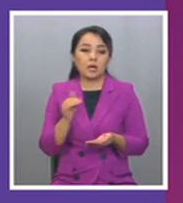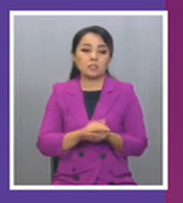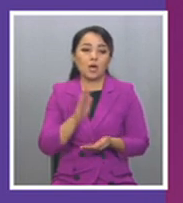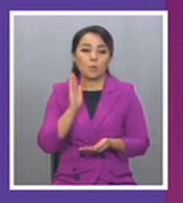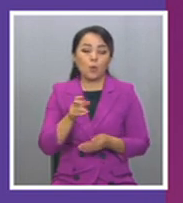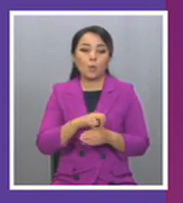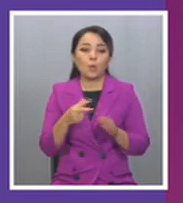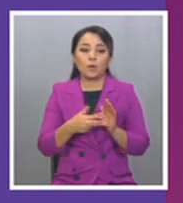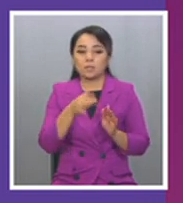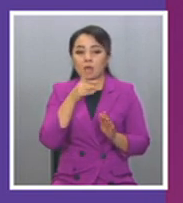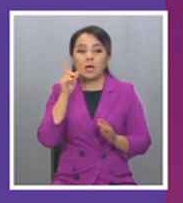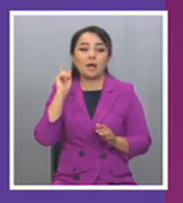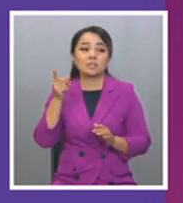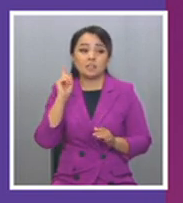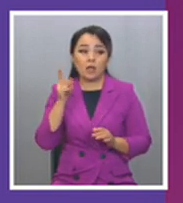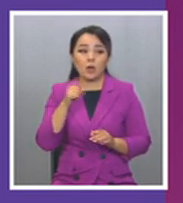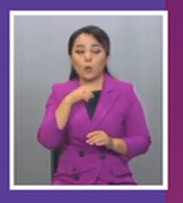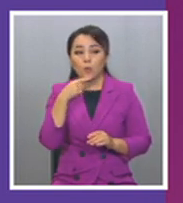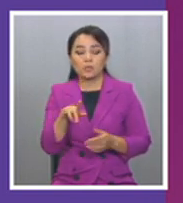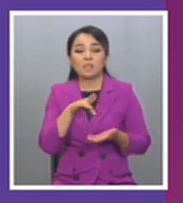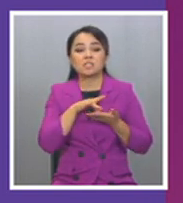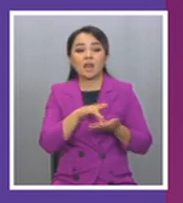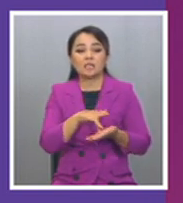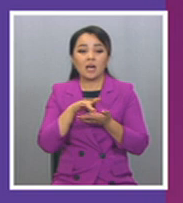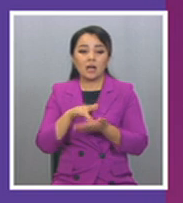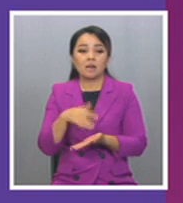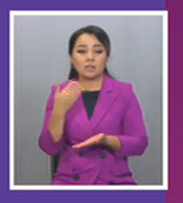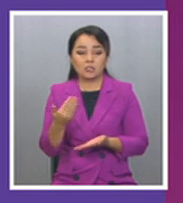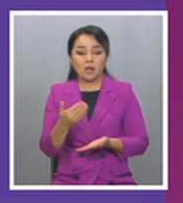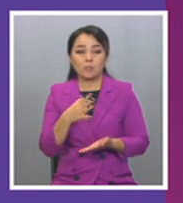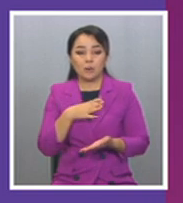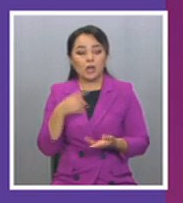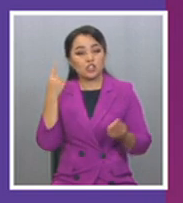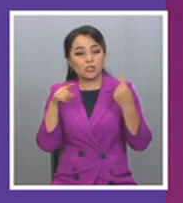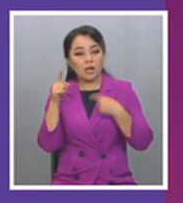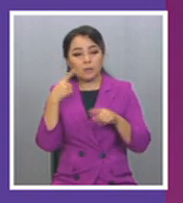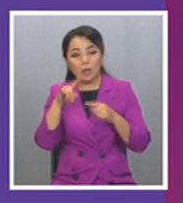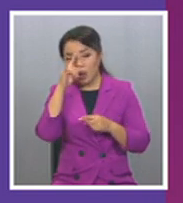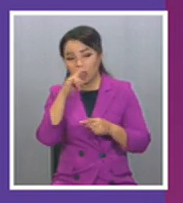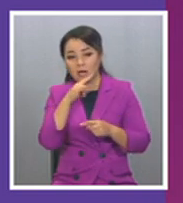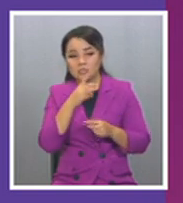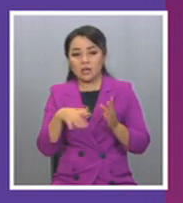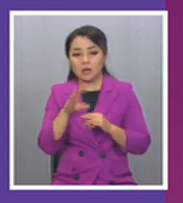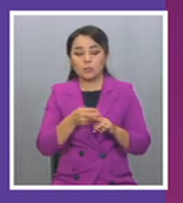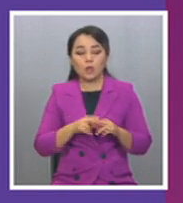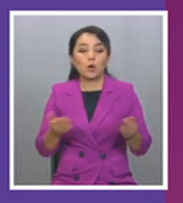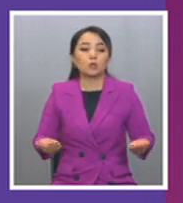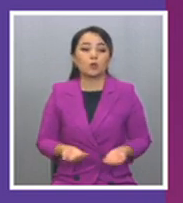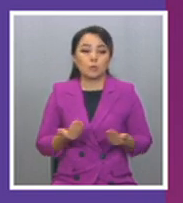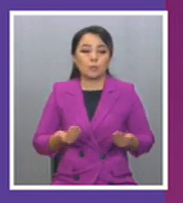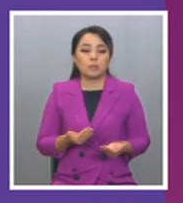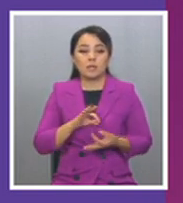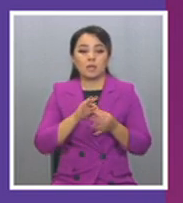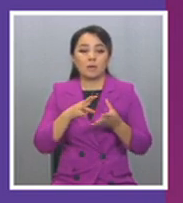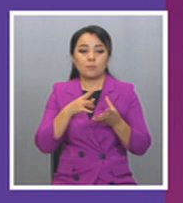18-ші ғасырлардағы орыс саяхатшыларының шығармаларындағы қазақтардың тұрмысы туралы